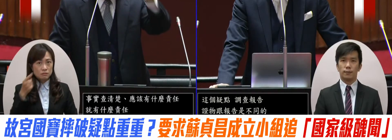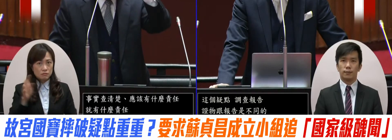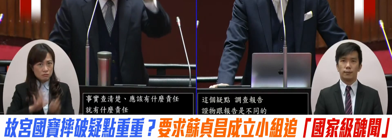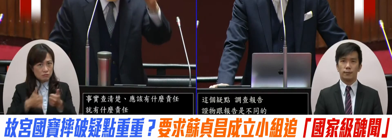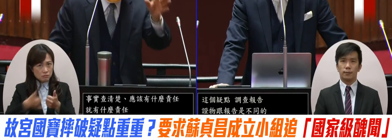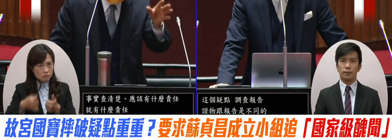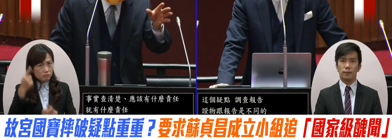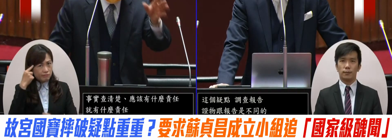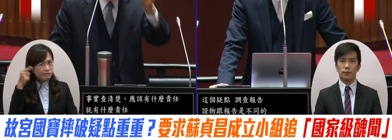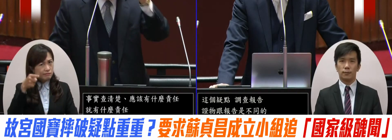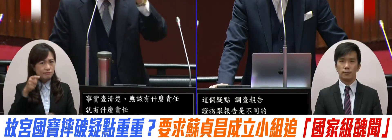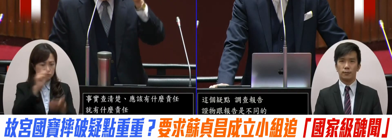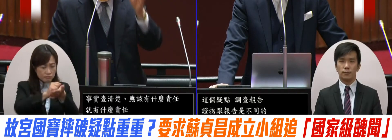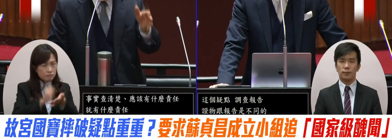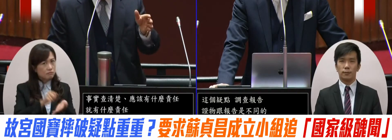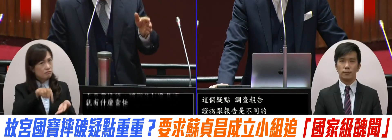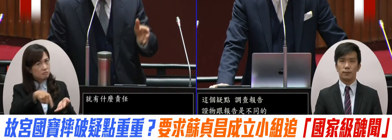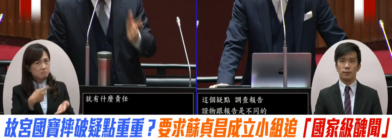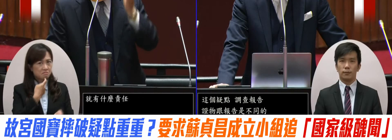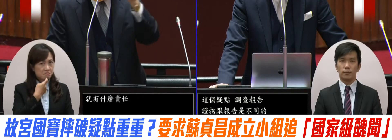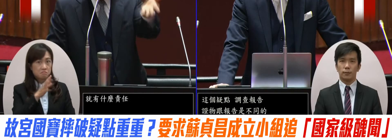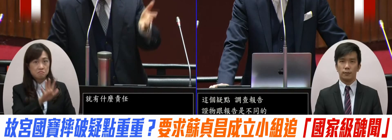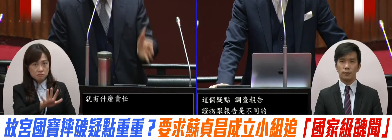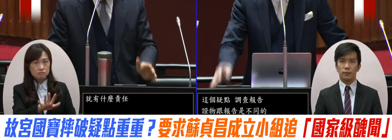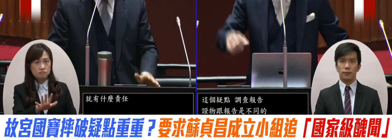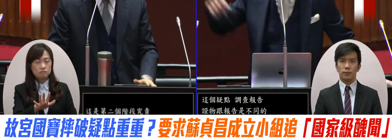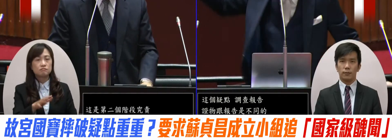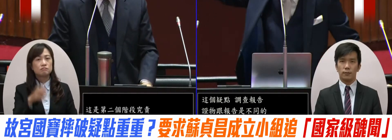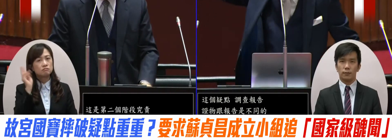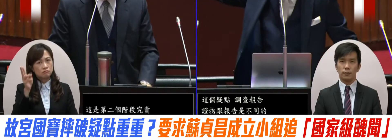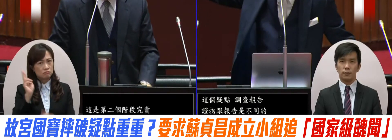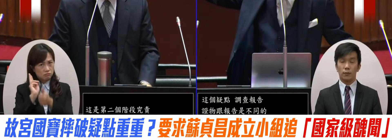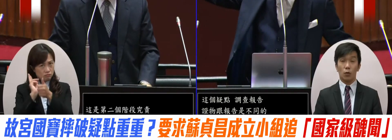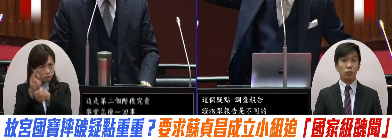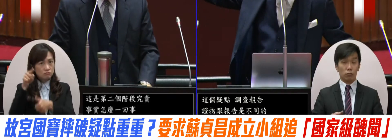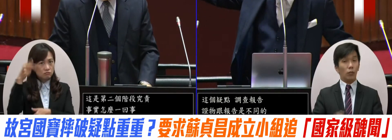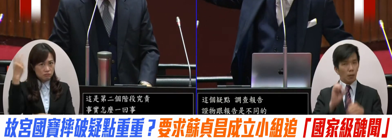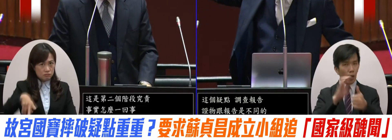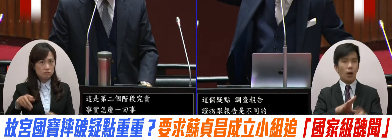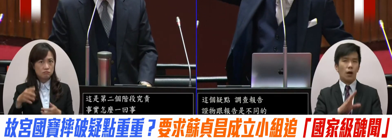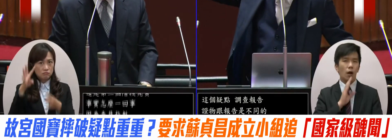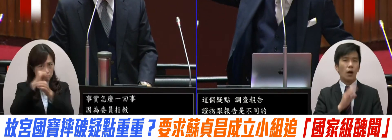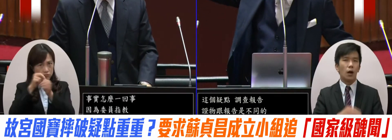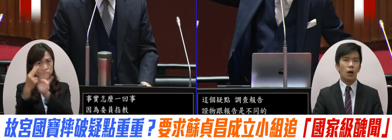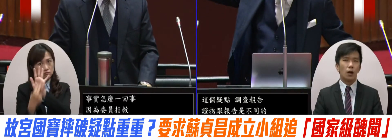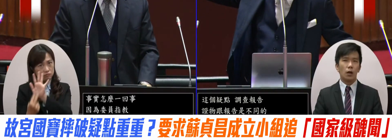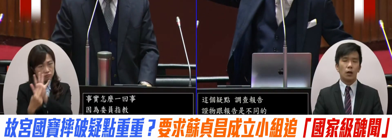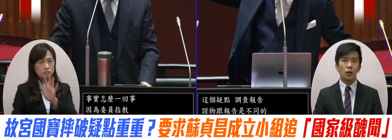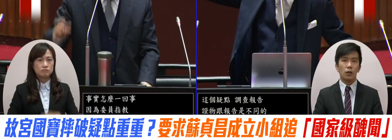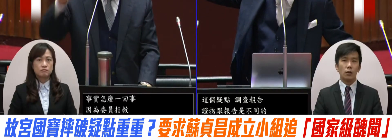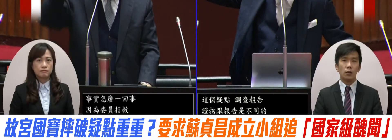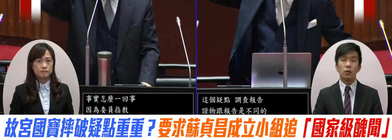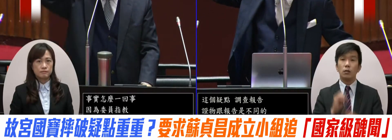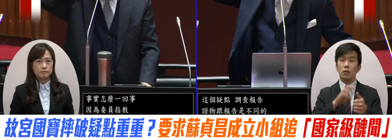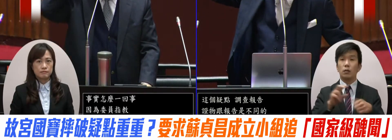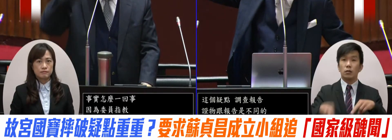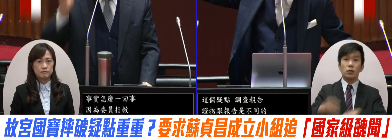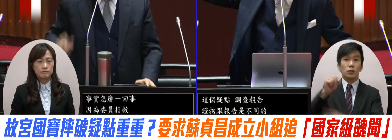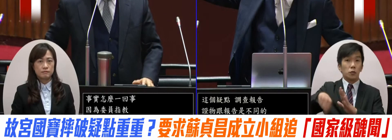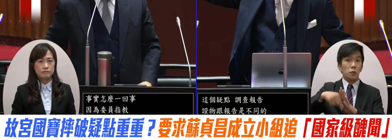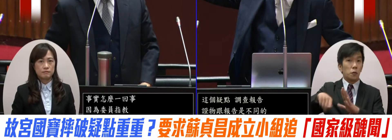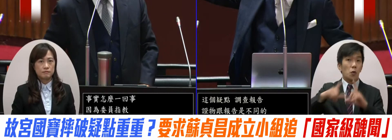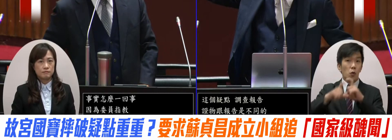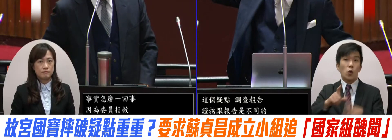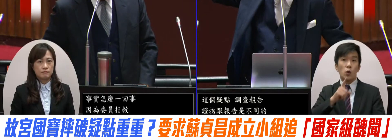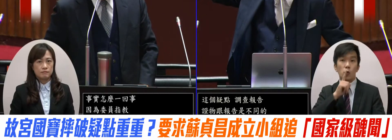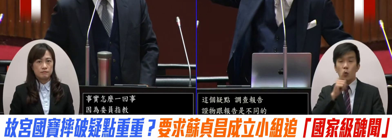报告还有什么值得存疑的地方，那就请他再说。 我现在就是要告诉你，我最后就是要告诉你，行政院说这个故宫的